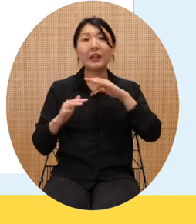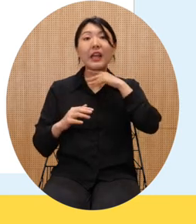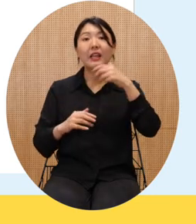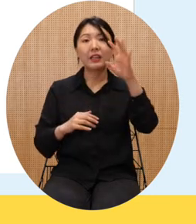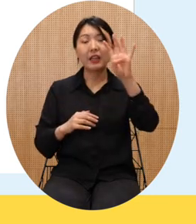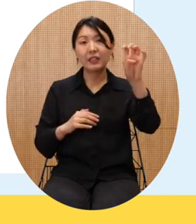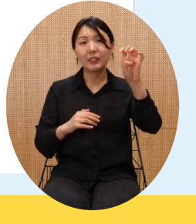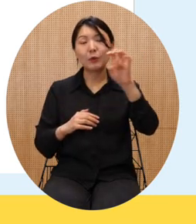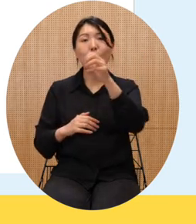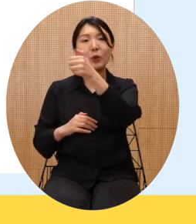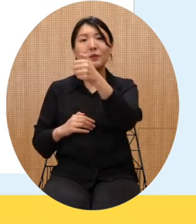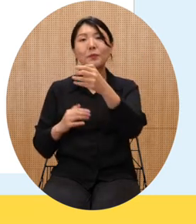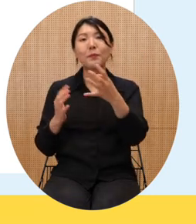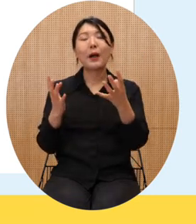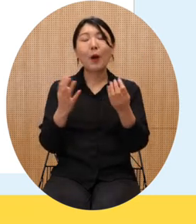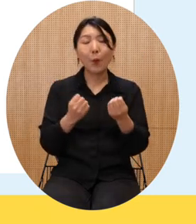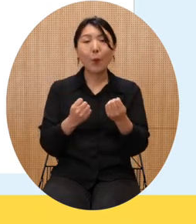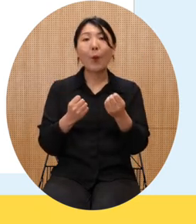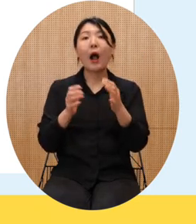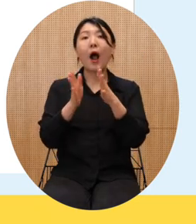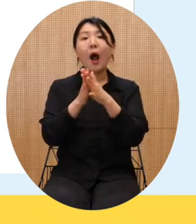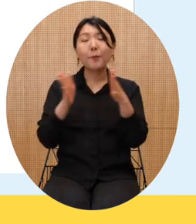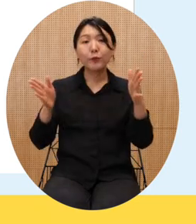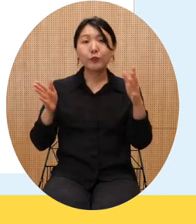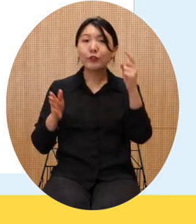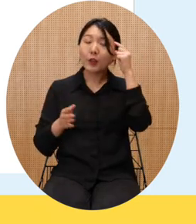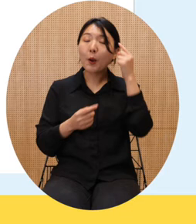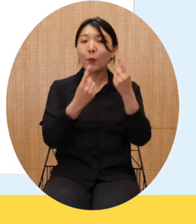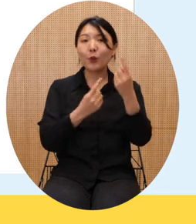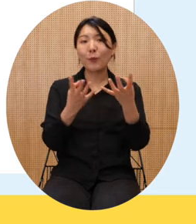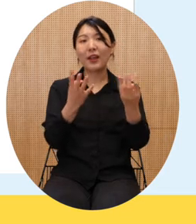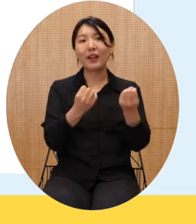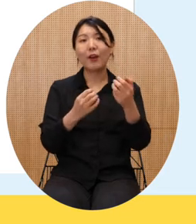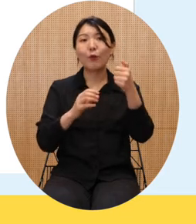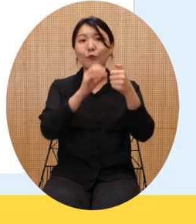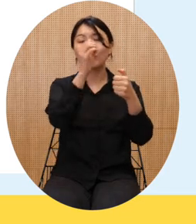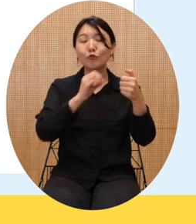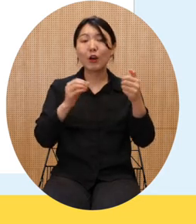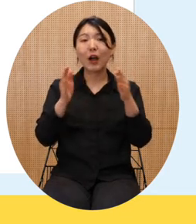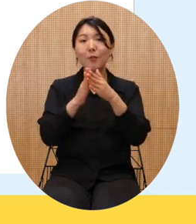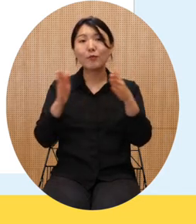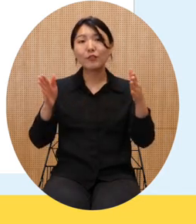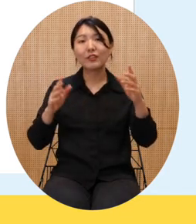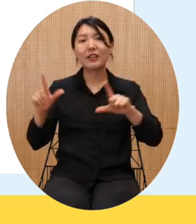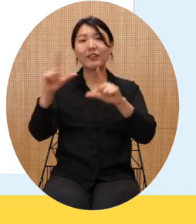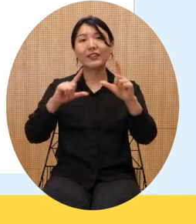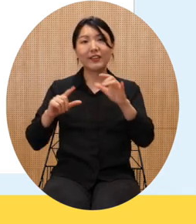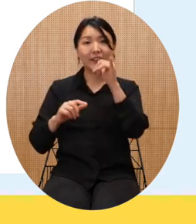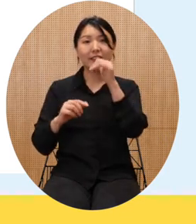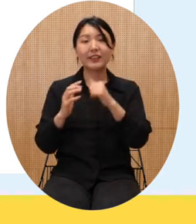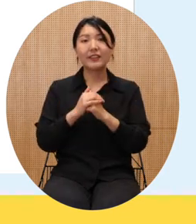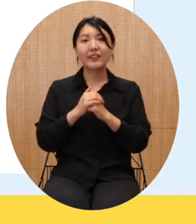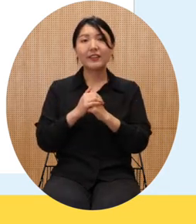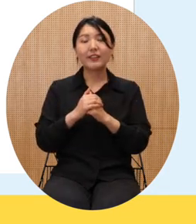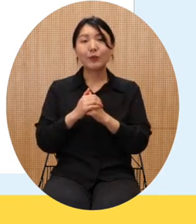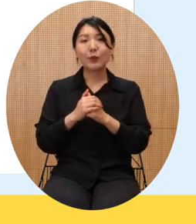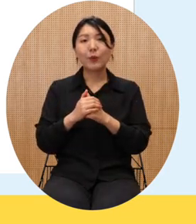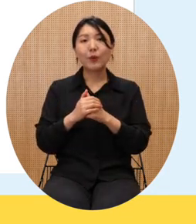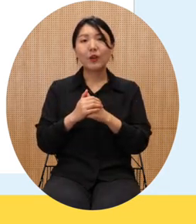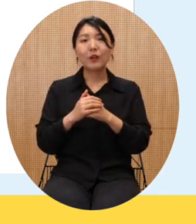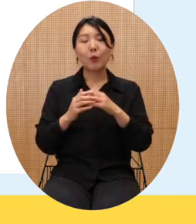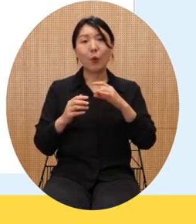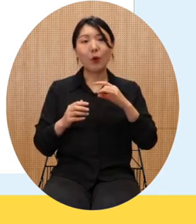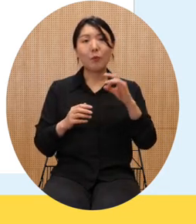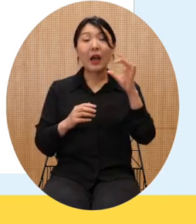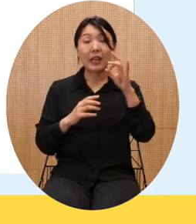받으시는 분은 4050 세대가 많고, 그다음에 아파트가 예상보다 많았습니다. 50% 정도가 아파트에